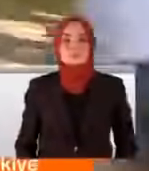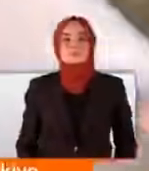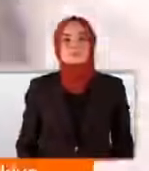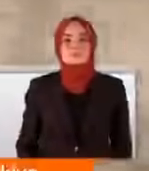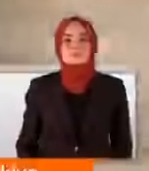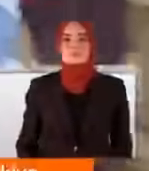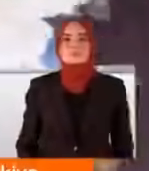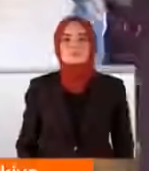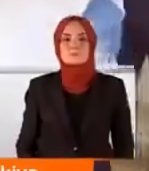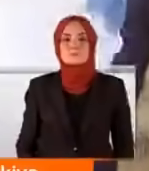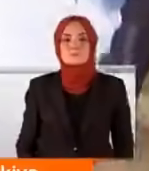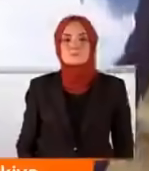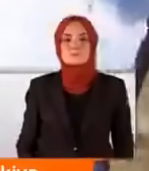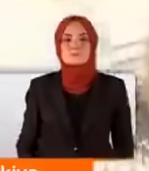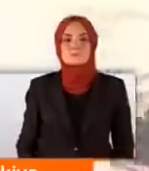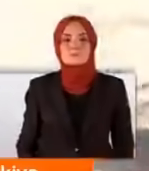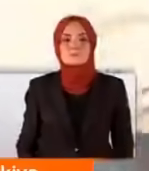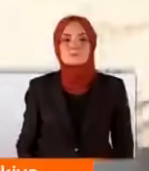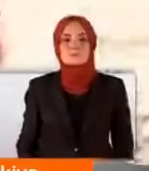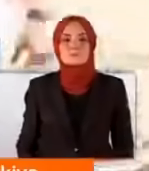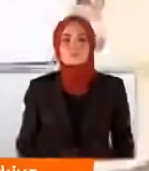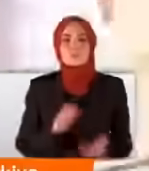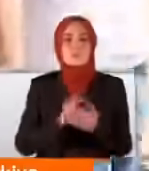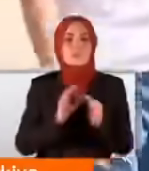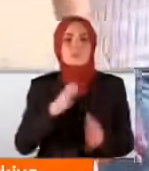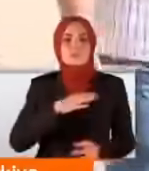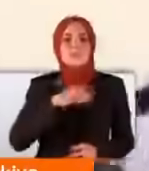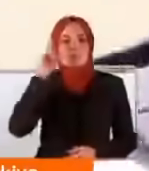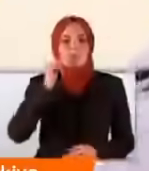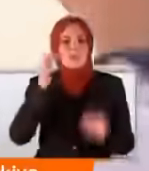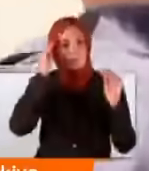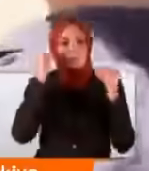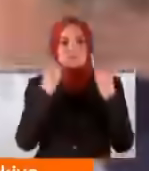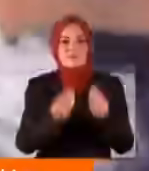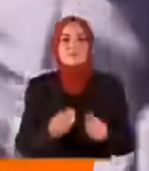Ne bağırıyorsun sen? Köpeklerden ne istedin? Allah belanı versin lan senin.